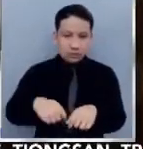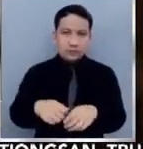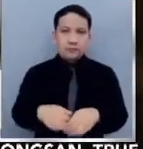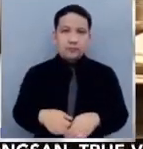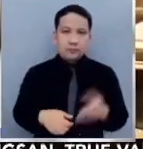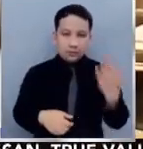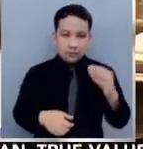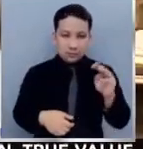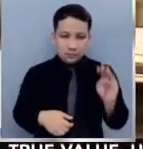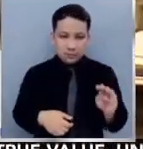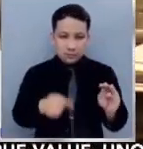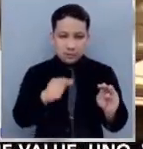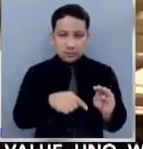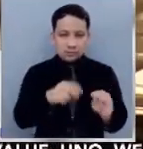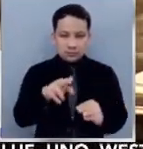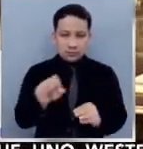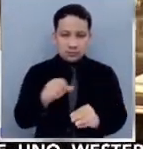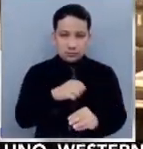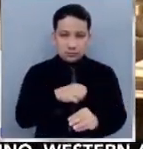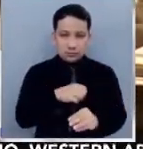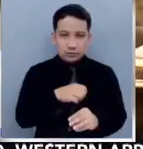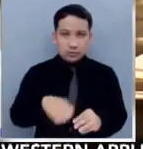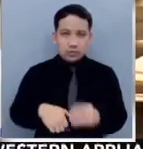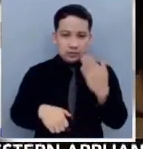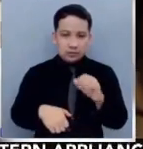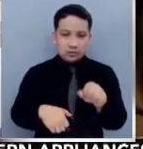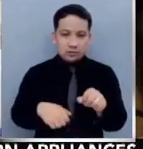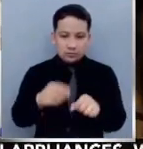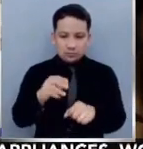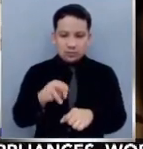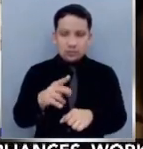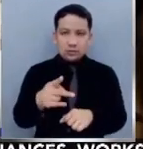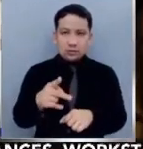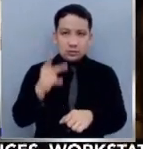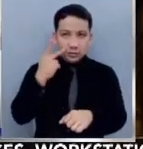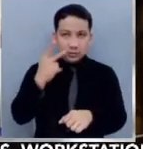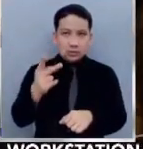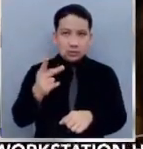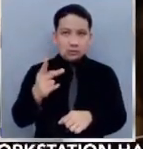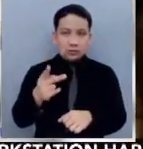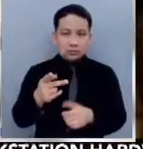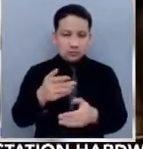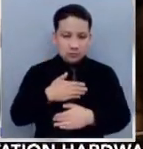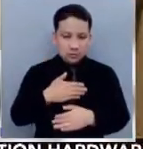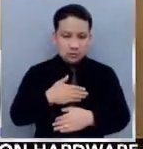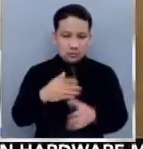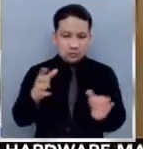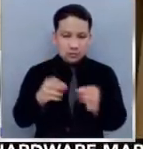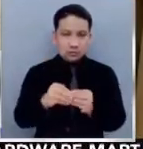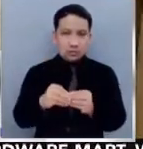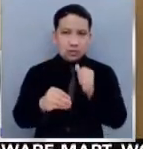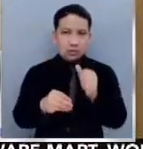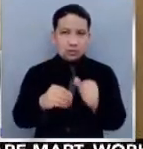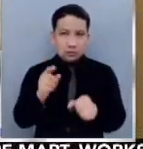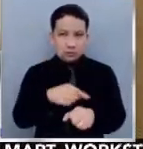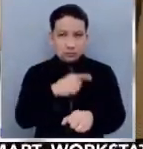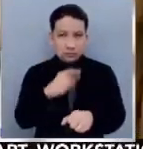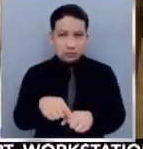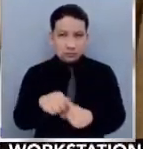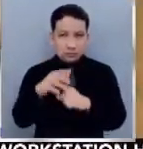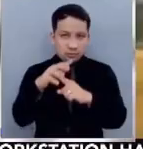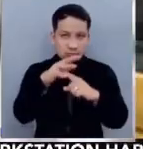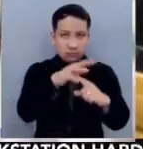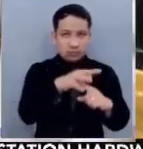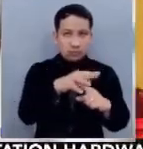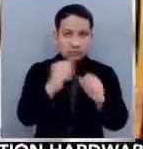sinabi ni U.S. Ambassador to the Philippines, Mary Kay Carlson, na ikinagagalak nila ang pagkansela ng helicopter deal sa